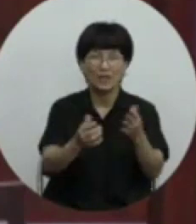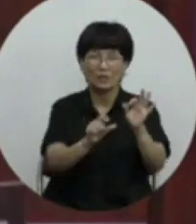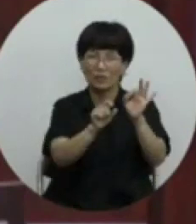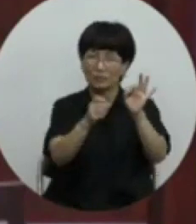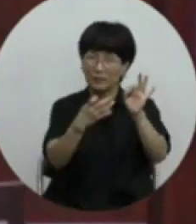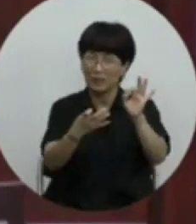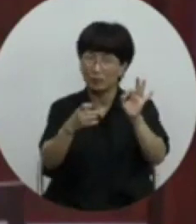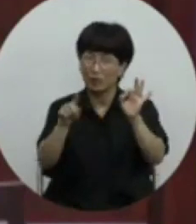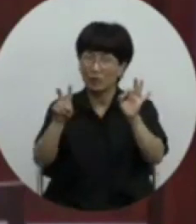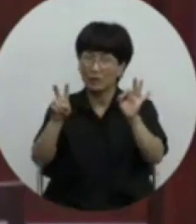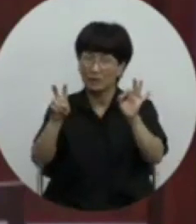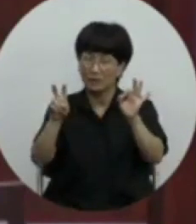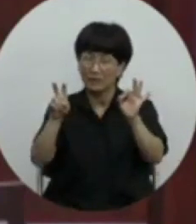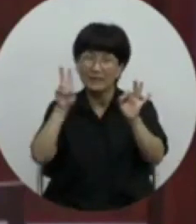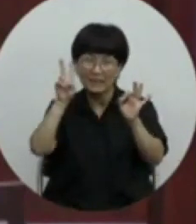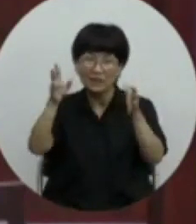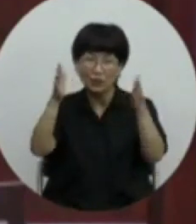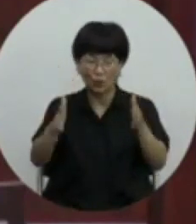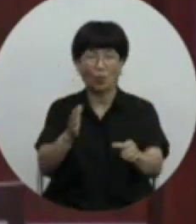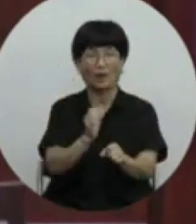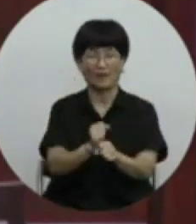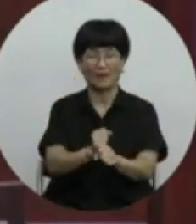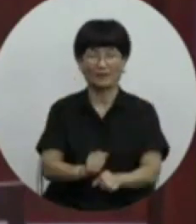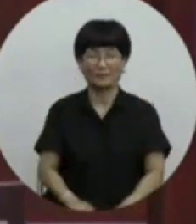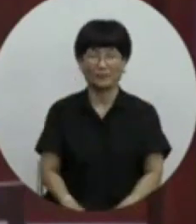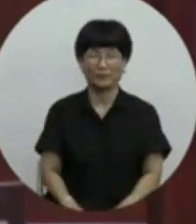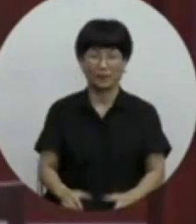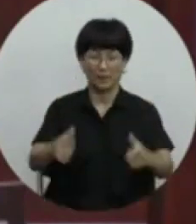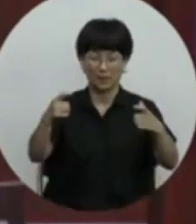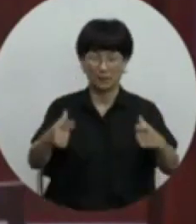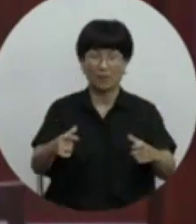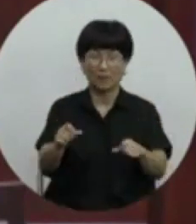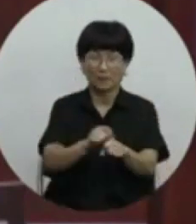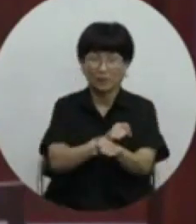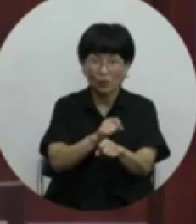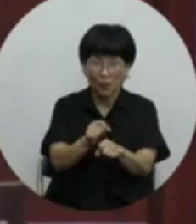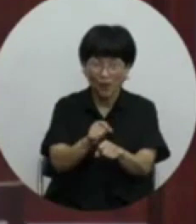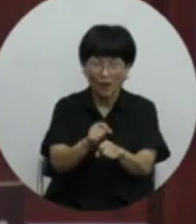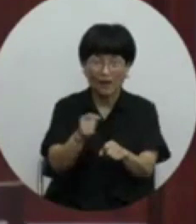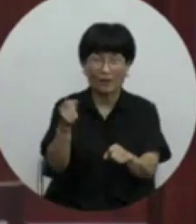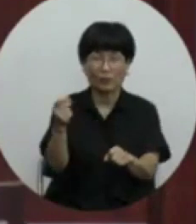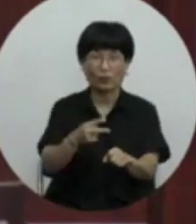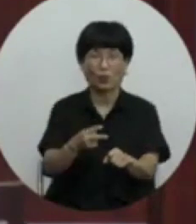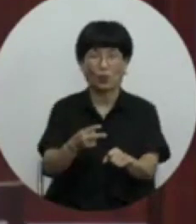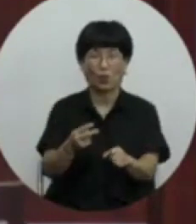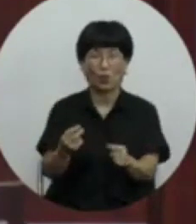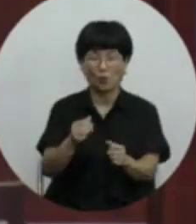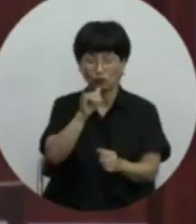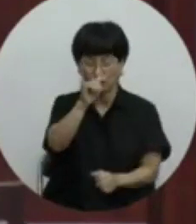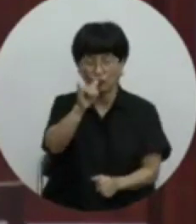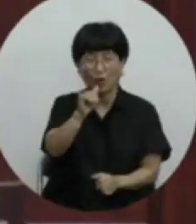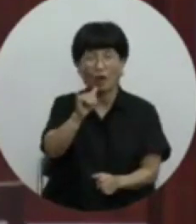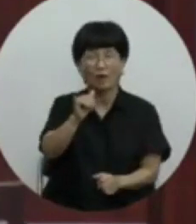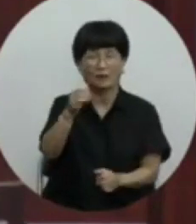14일 2일간 개최됩니다. 지역 특화 콘텐츠와 우수성을